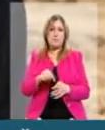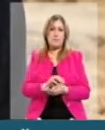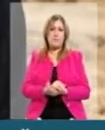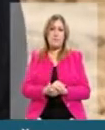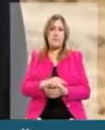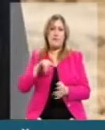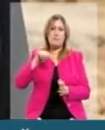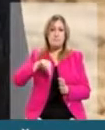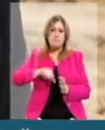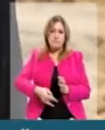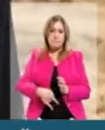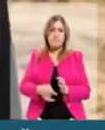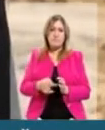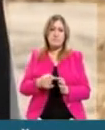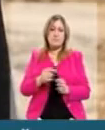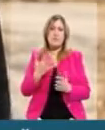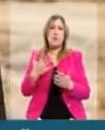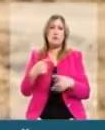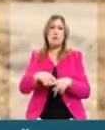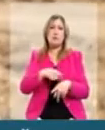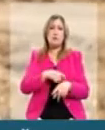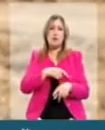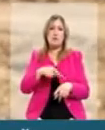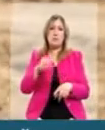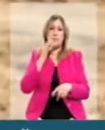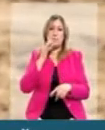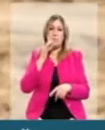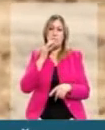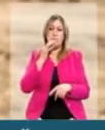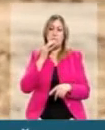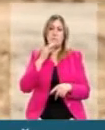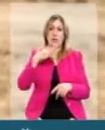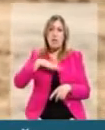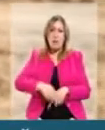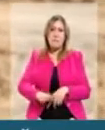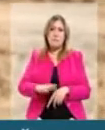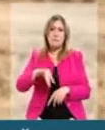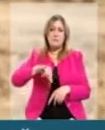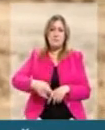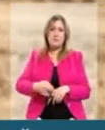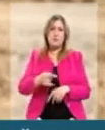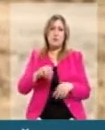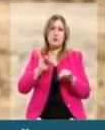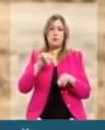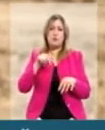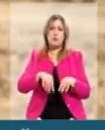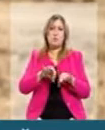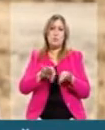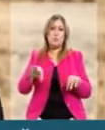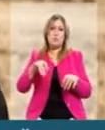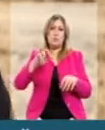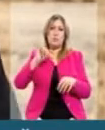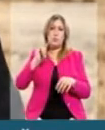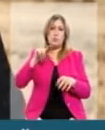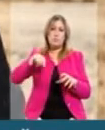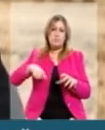Локатором пробивают, значит, такое-то расстояние. Потом делается приямок и труба. Этот бур